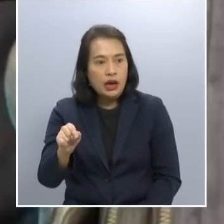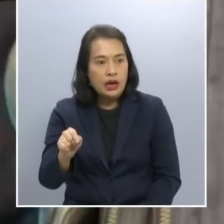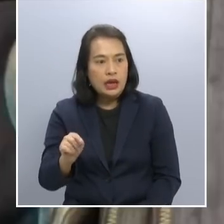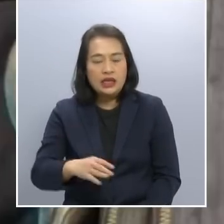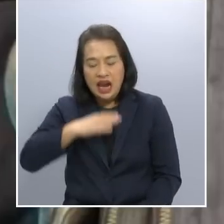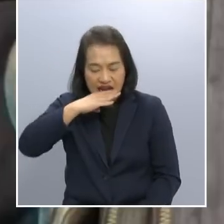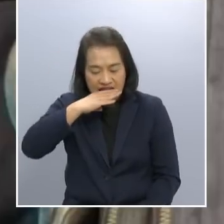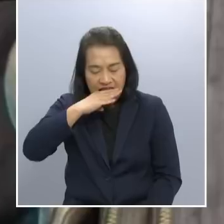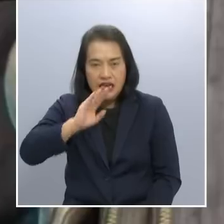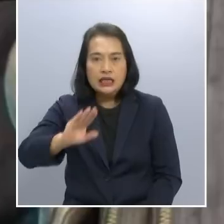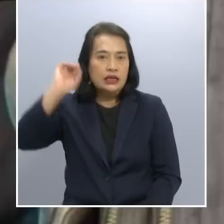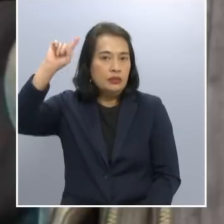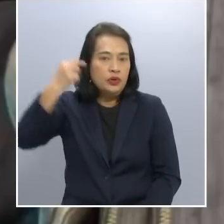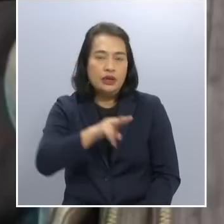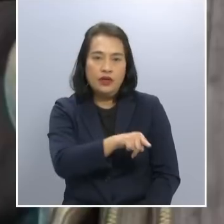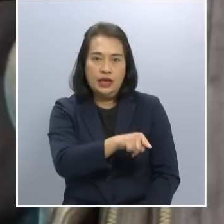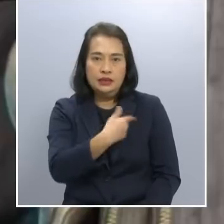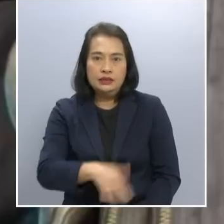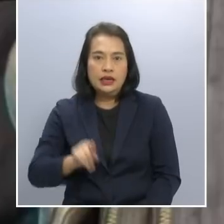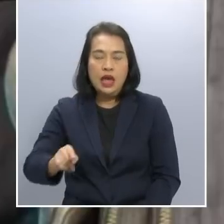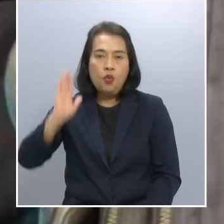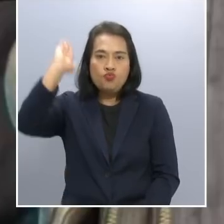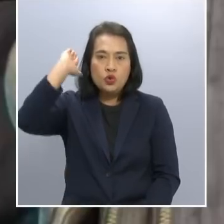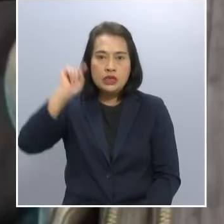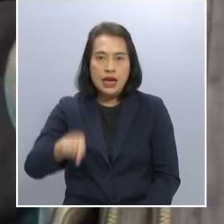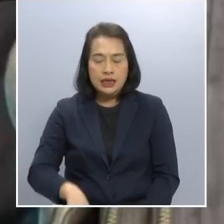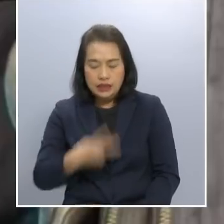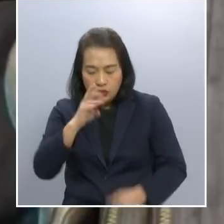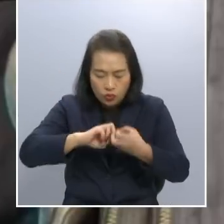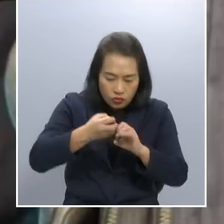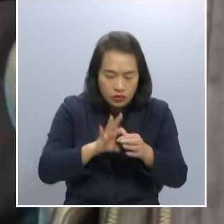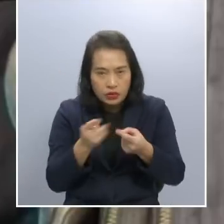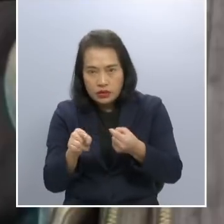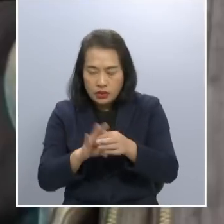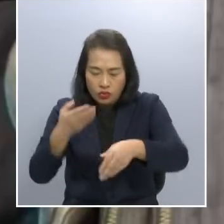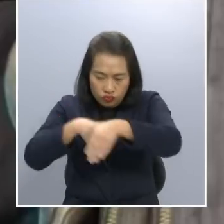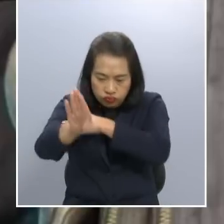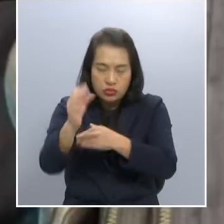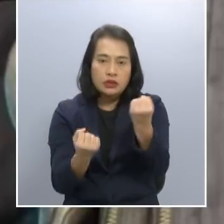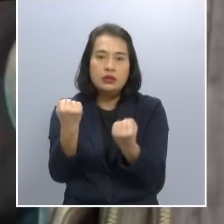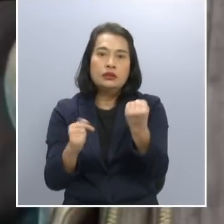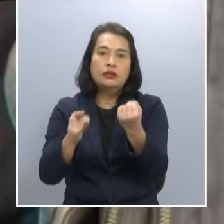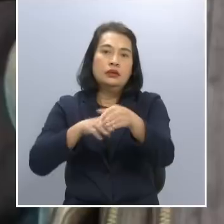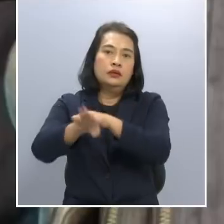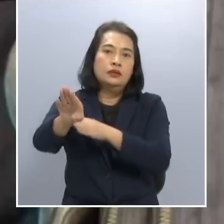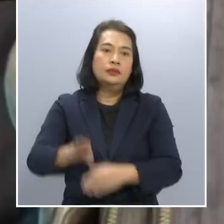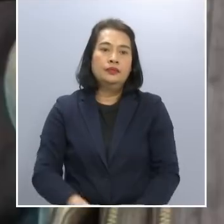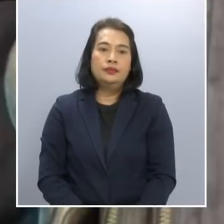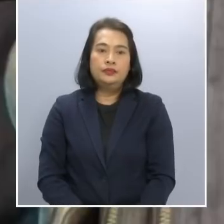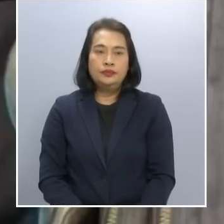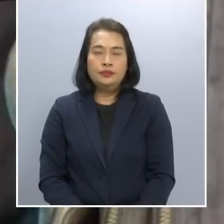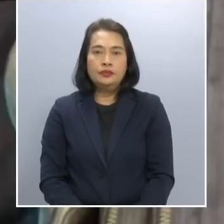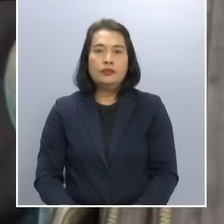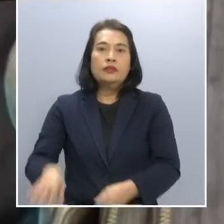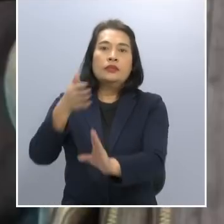หวงนะฮะหลังก่อเหตุชาญณรงค์เนี่ยอาศัยจังหวะชลมุนขับรถหลบหนีไปครับจากการสอบสวนเบื้องต้นก็พบว่าก่อนหน้